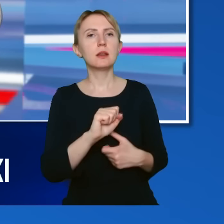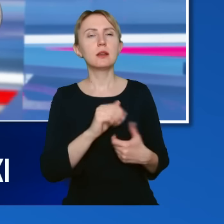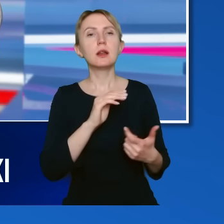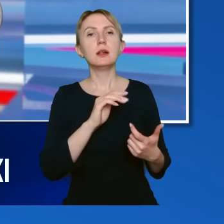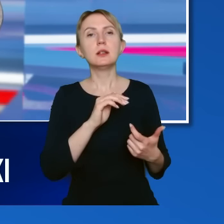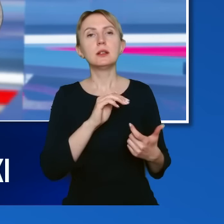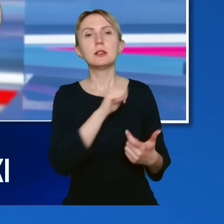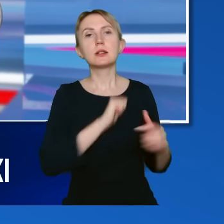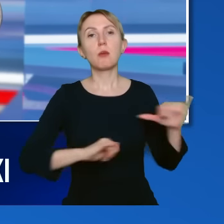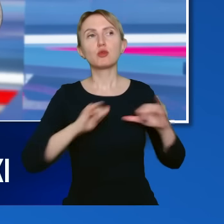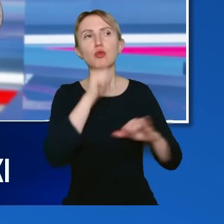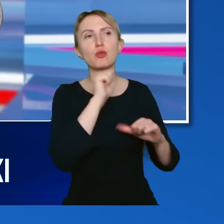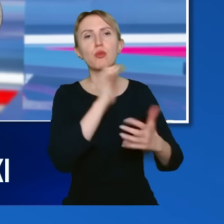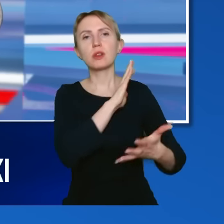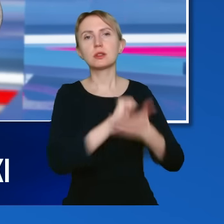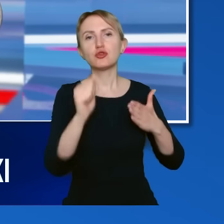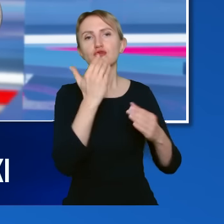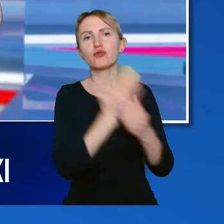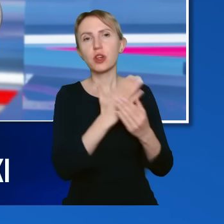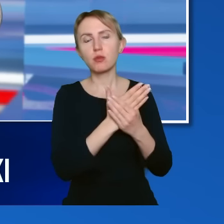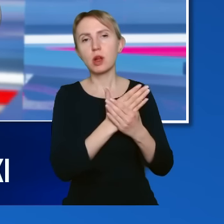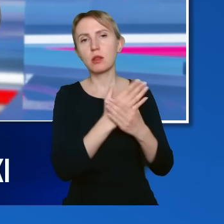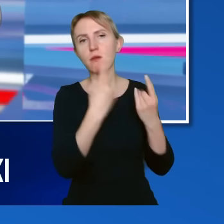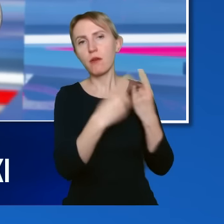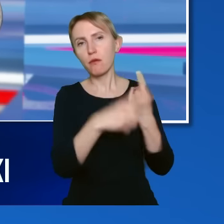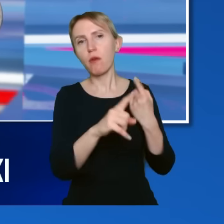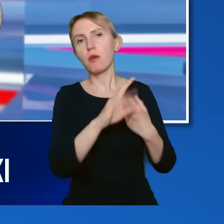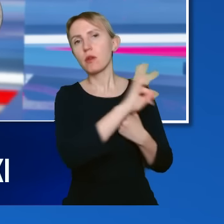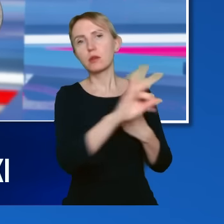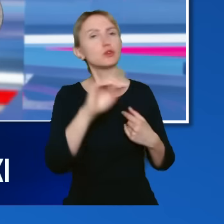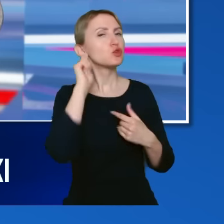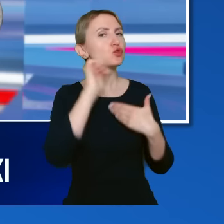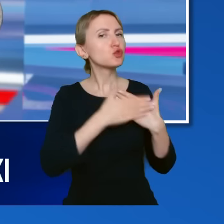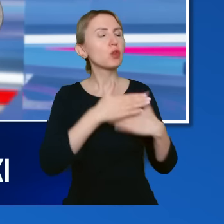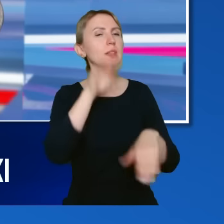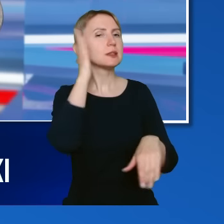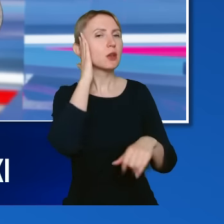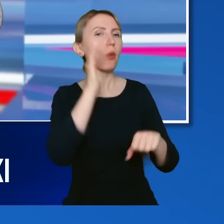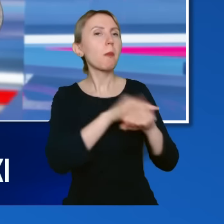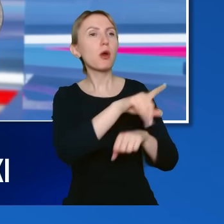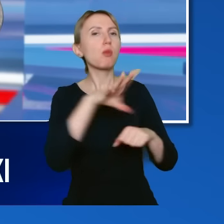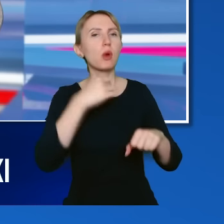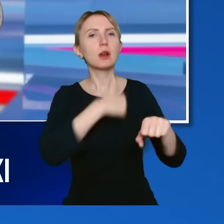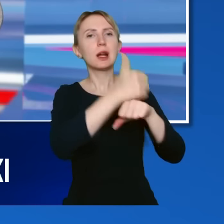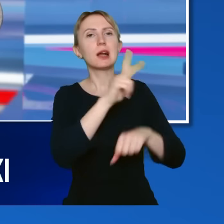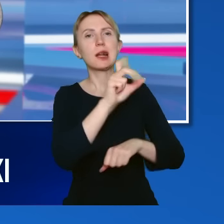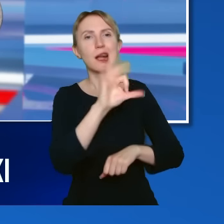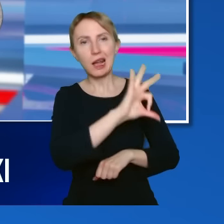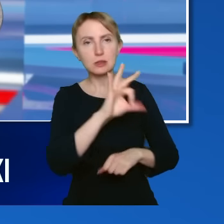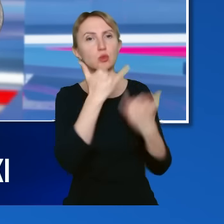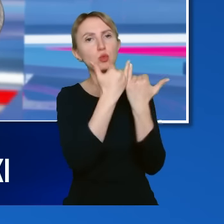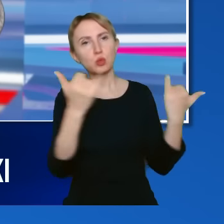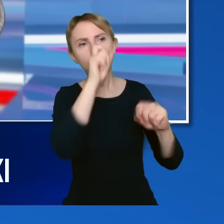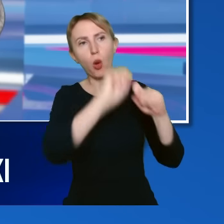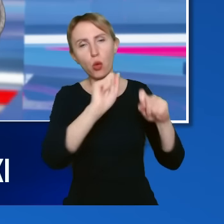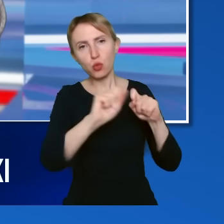który próbował zniszczyć tą firmę. Nasyłał swoją żonę, swojego znajomego, która była szefową kasu na różnego rodzaju kontrole,